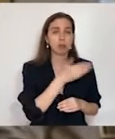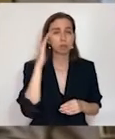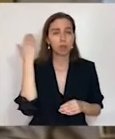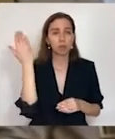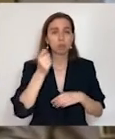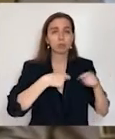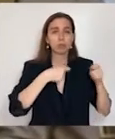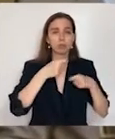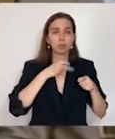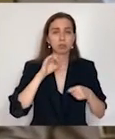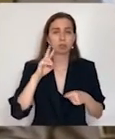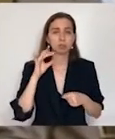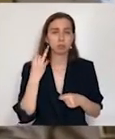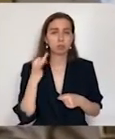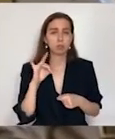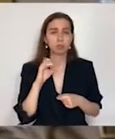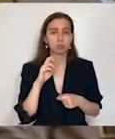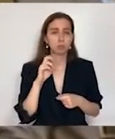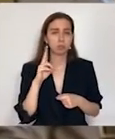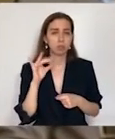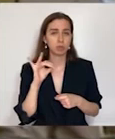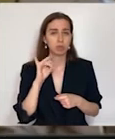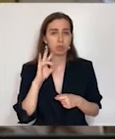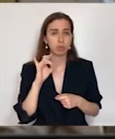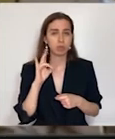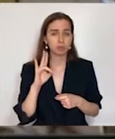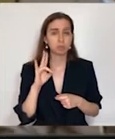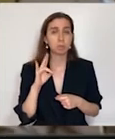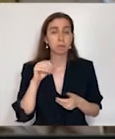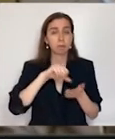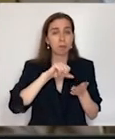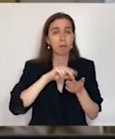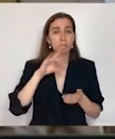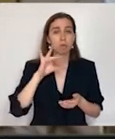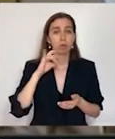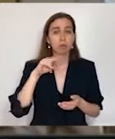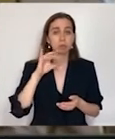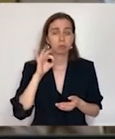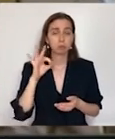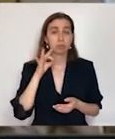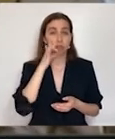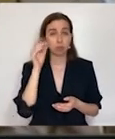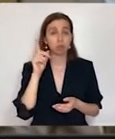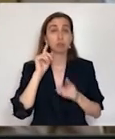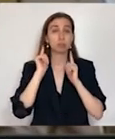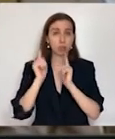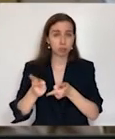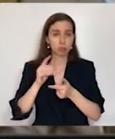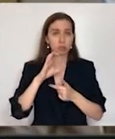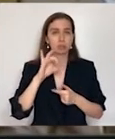Руководитель Исламской Республики Иран Аятолла Хомейни, выступая по радио Тегерана, объявил, что он согласен с